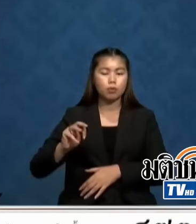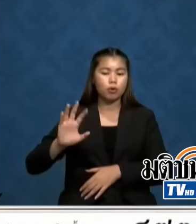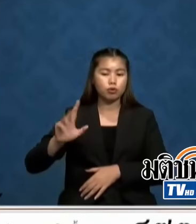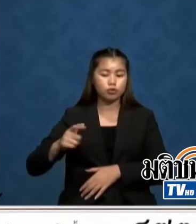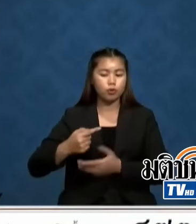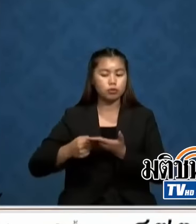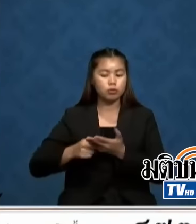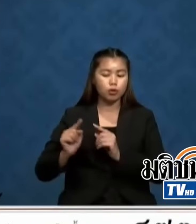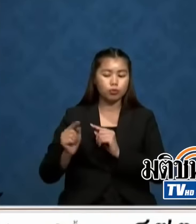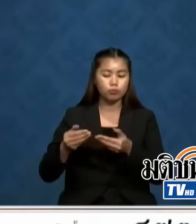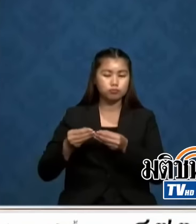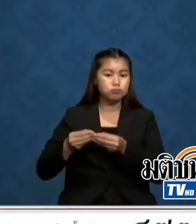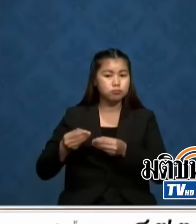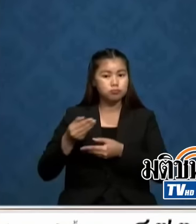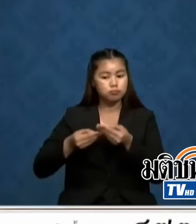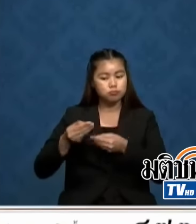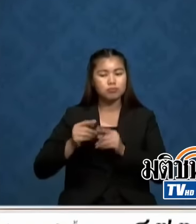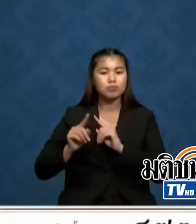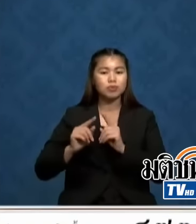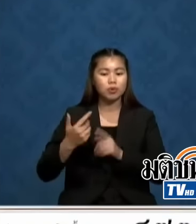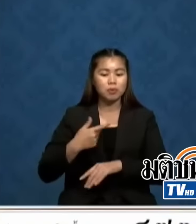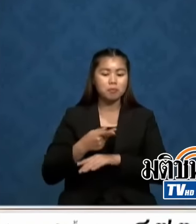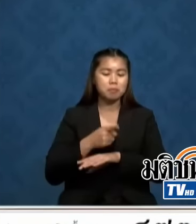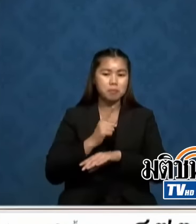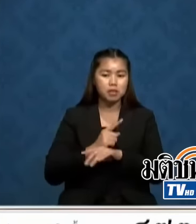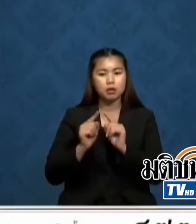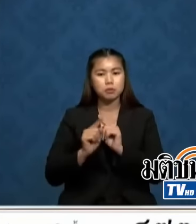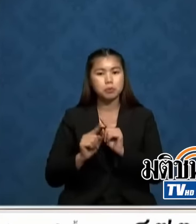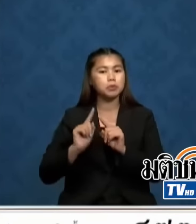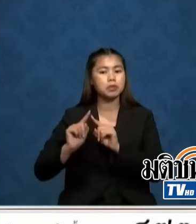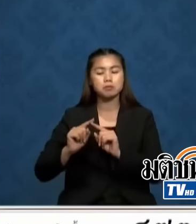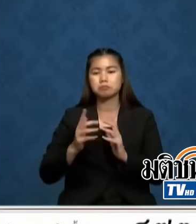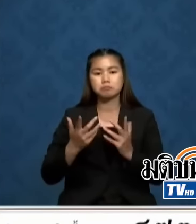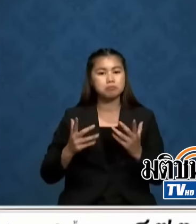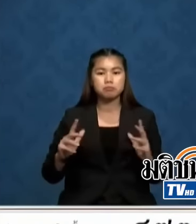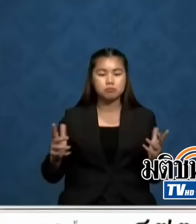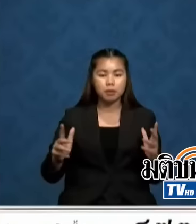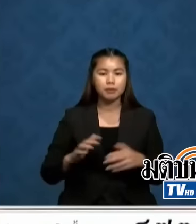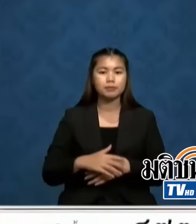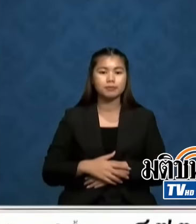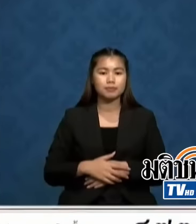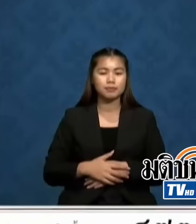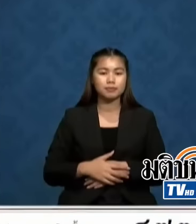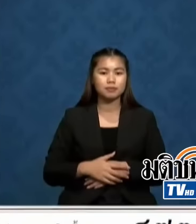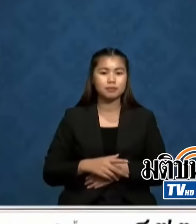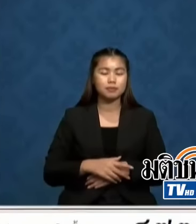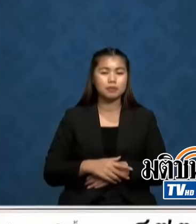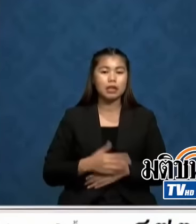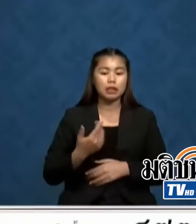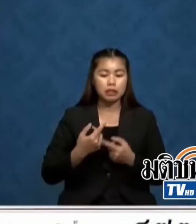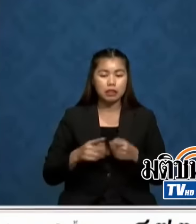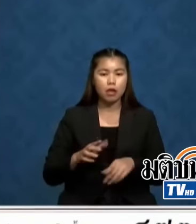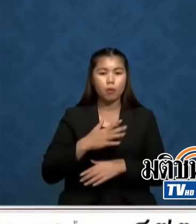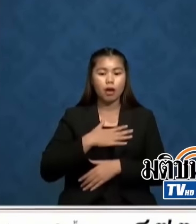ปรึกษาไม่ต้องผ่านประธานคณะกรรมการคปตซึ่งมีกรมนอยู่ในนั้นแต่ปรากฏว่า